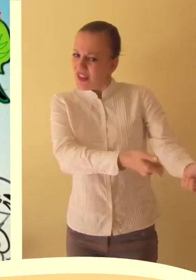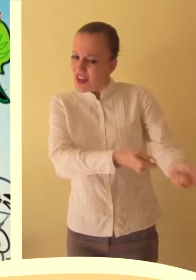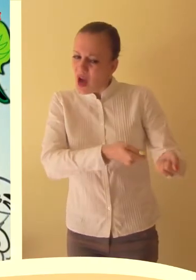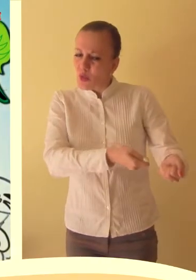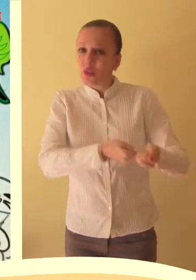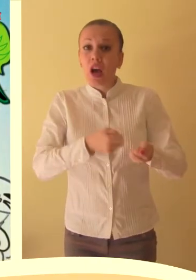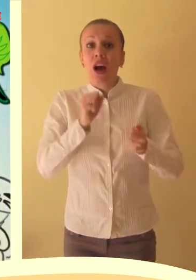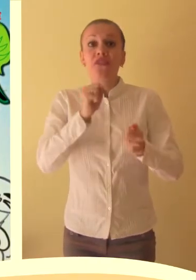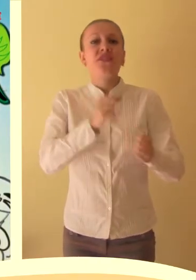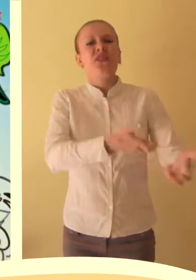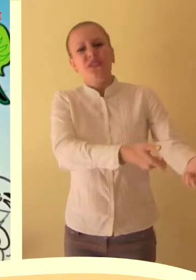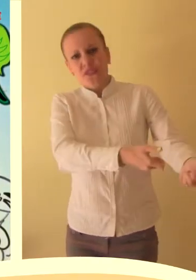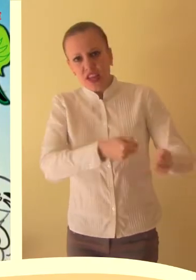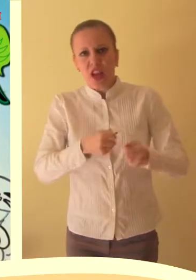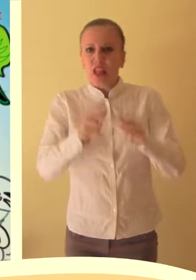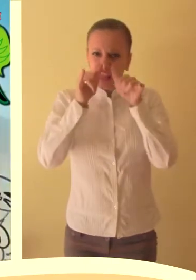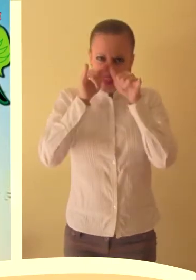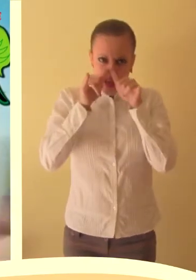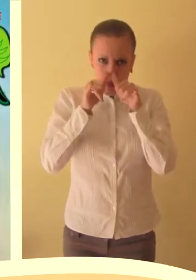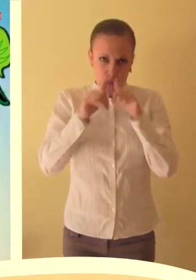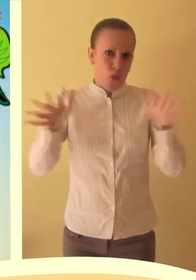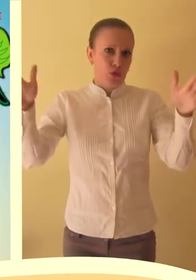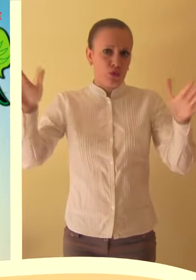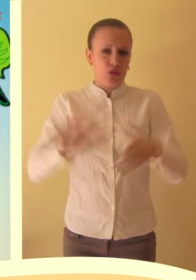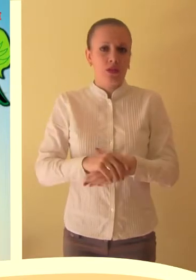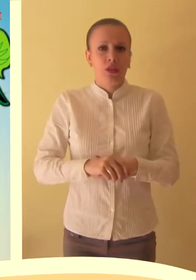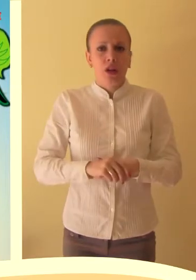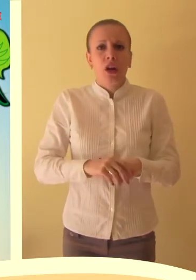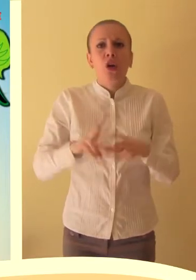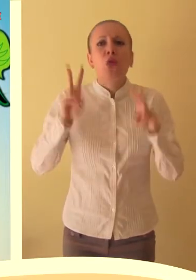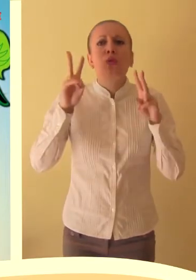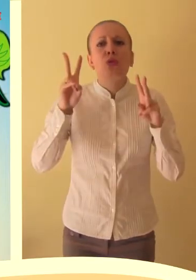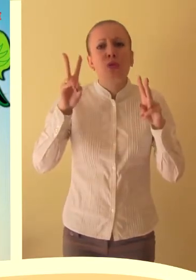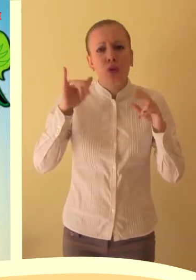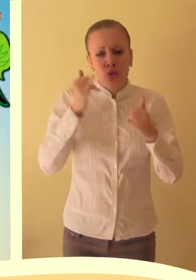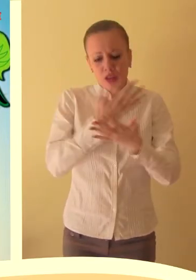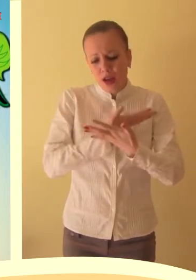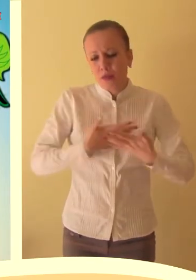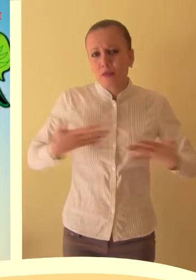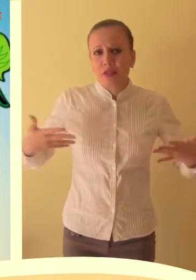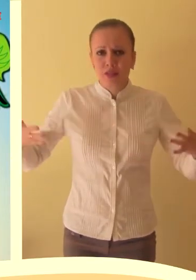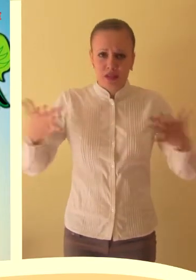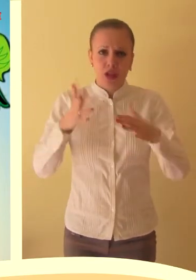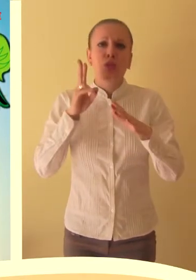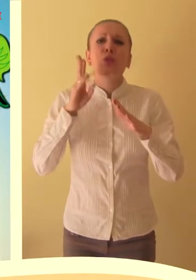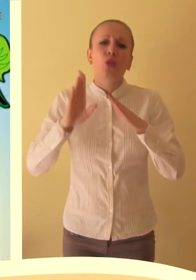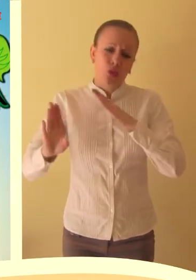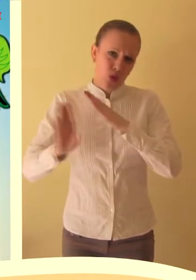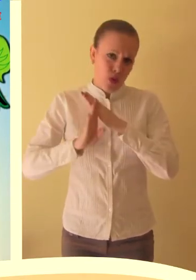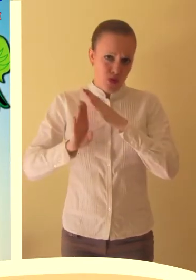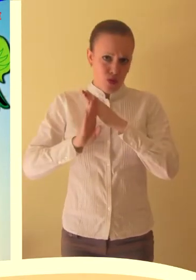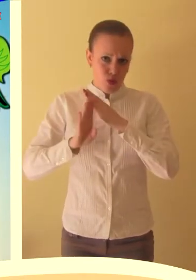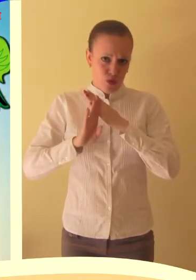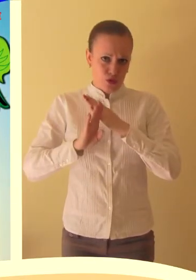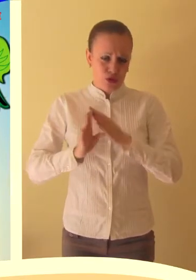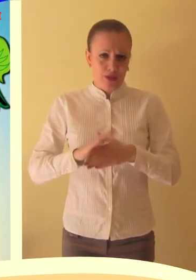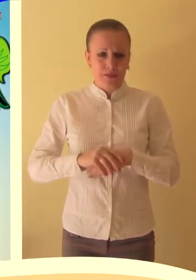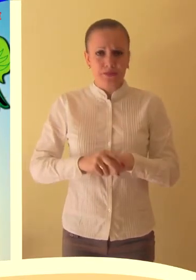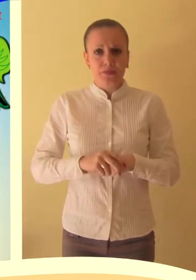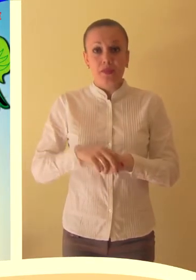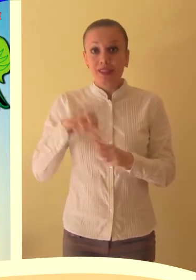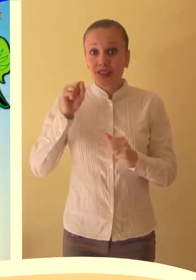Тягнуть вони тягнуть, а витягти не можуть Хто нам у цій справі знову